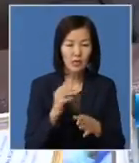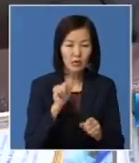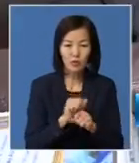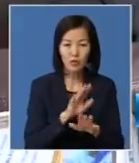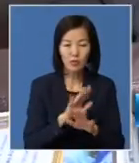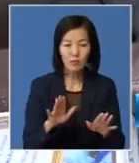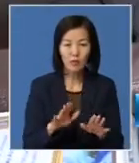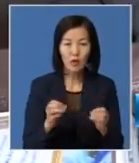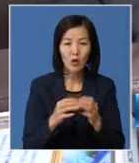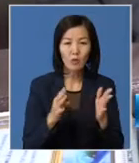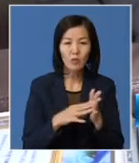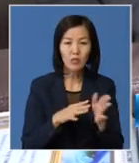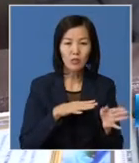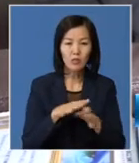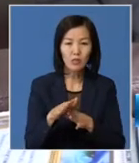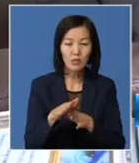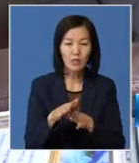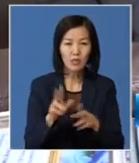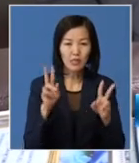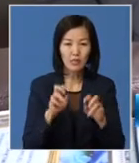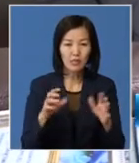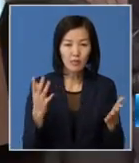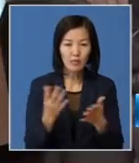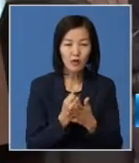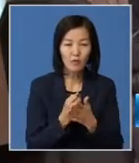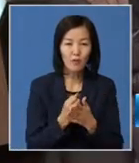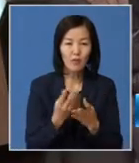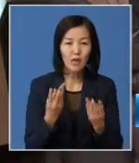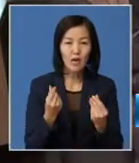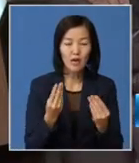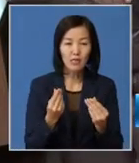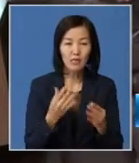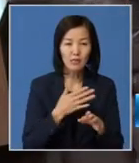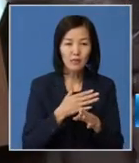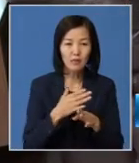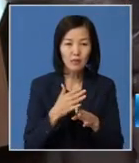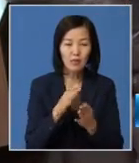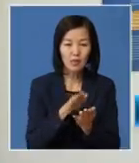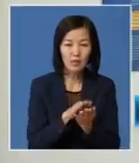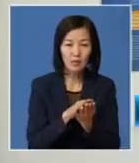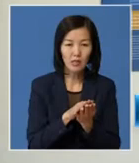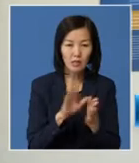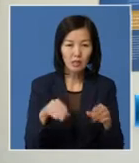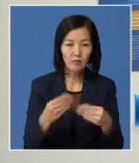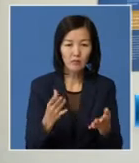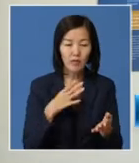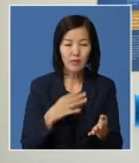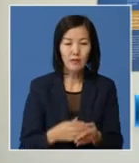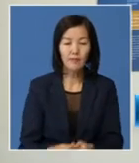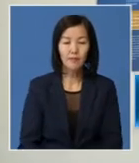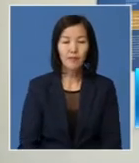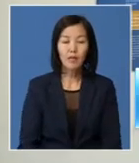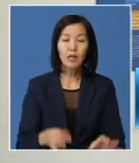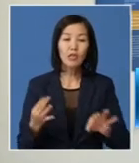Биыл Шамилдің 18-ге толуына орай іздеп тауып, жинақтағы қаражатты қолына тапсырды. 10 лет тому назад